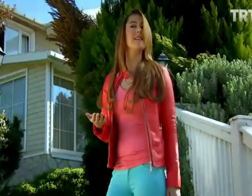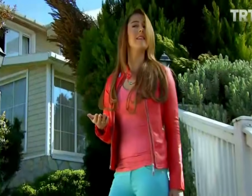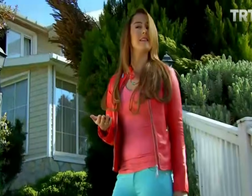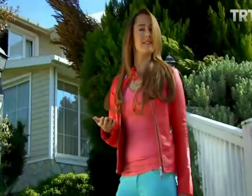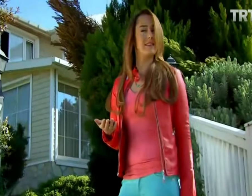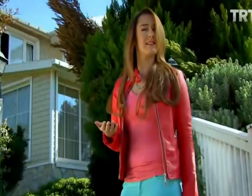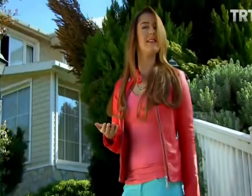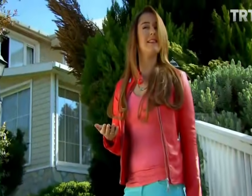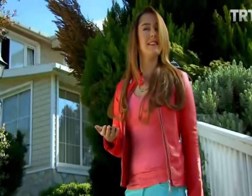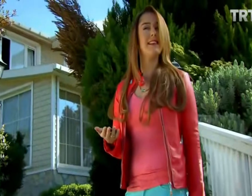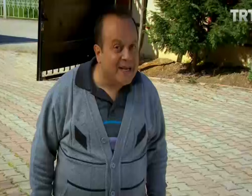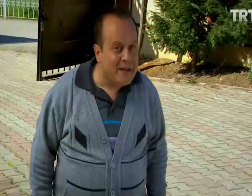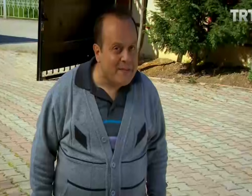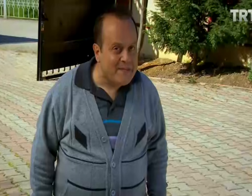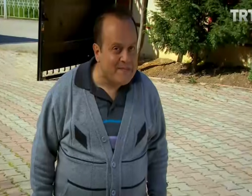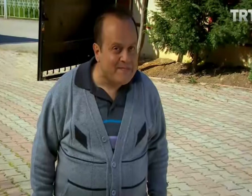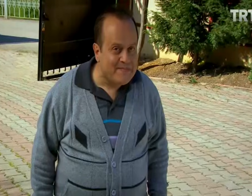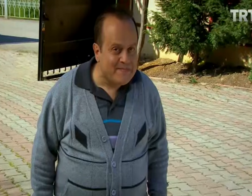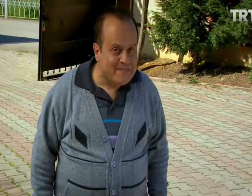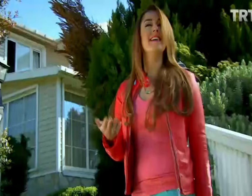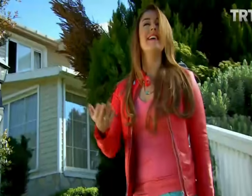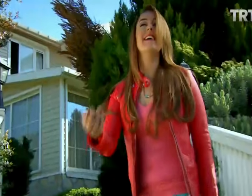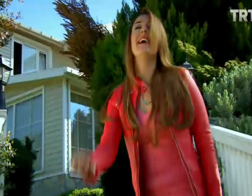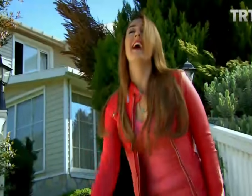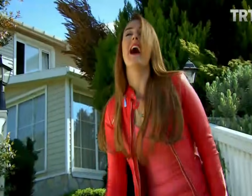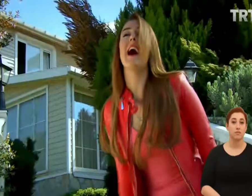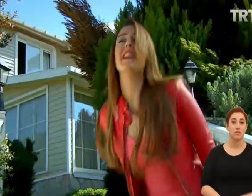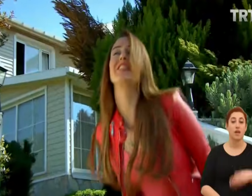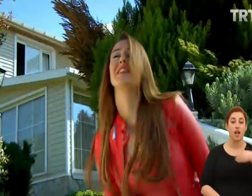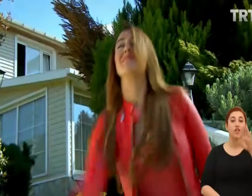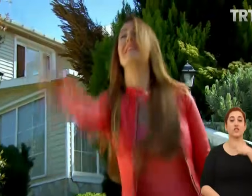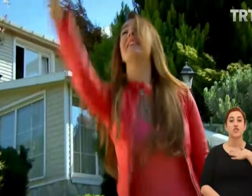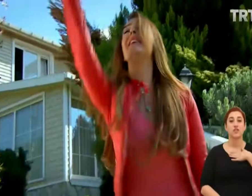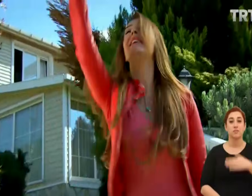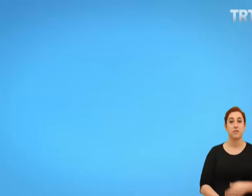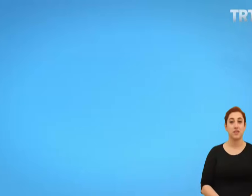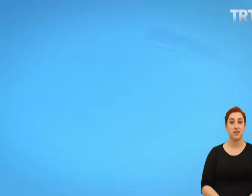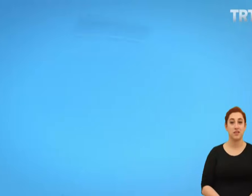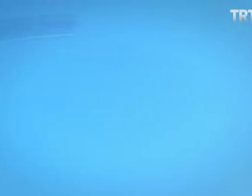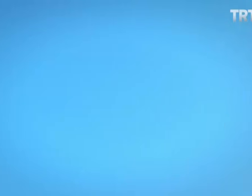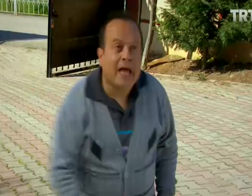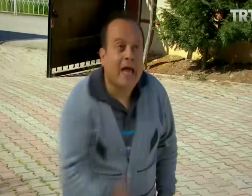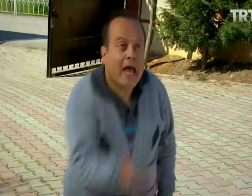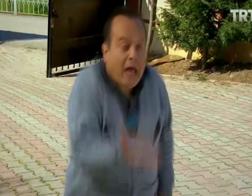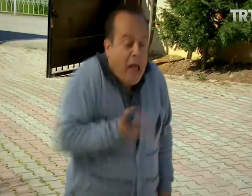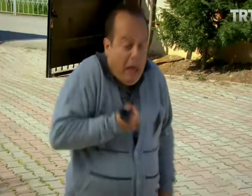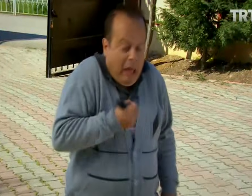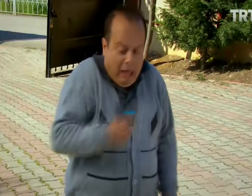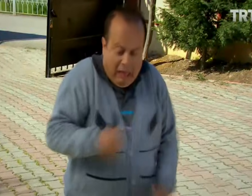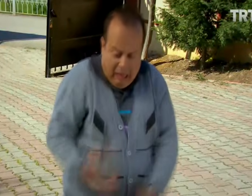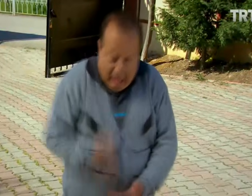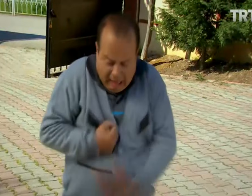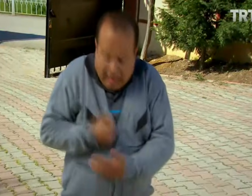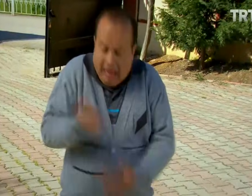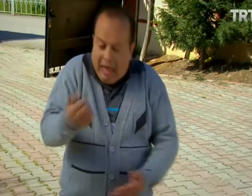Rüyam elindeki anahtara baktıktan sonra anladım der gibi başını salladı ve anahtarı al Şükrü'ye canım verdi. Genç kadının aşırı cömert